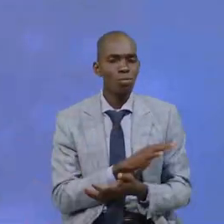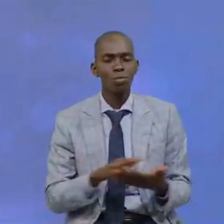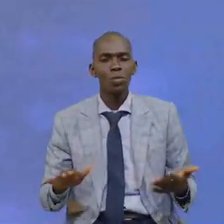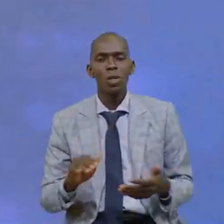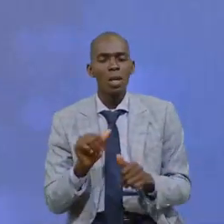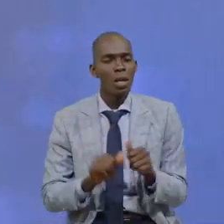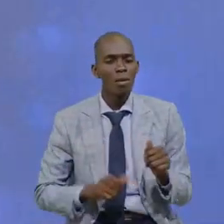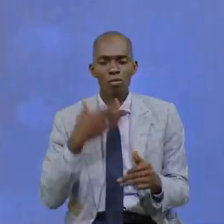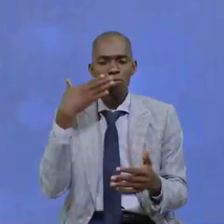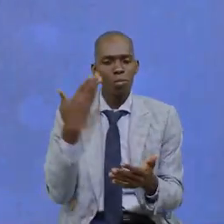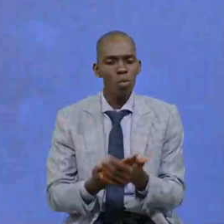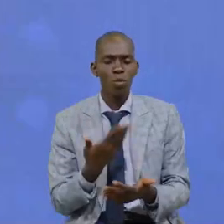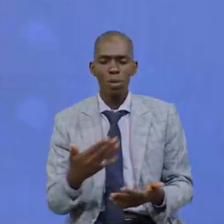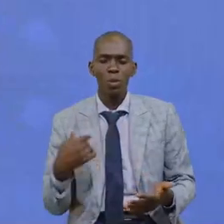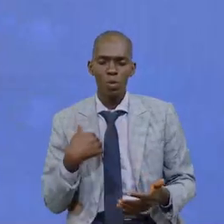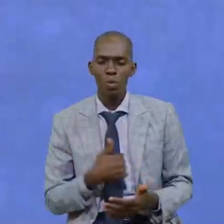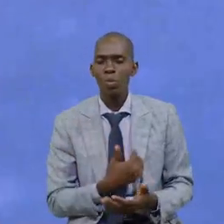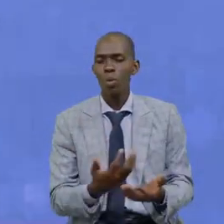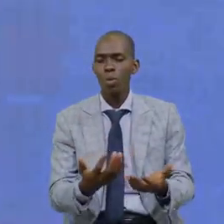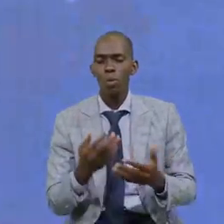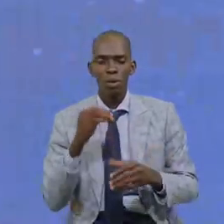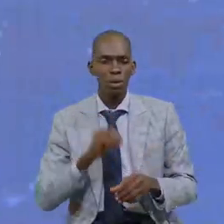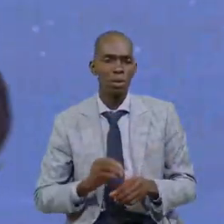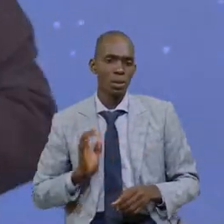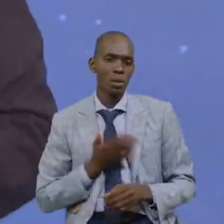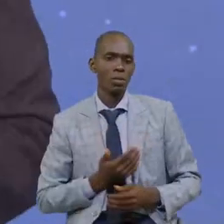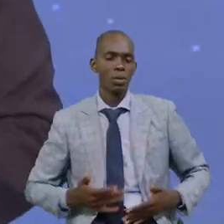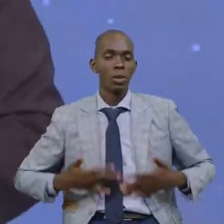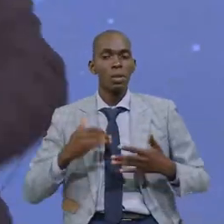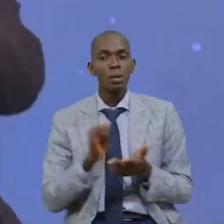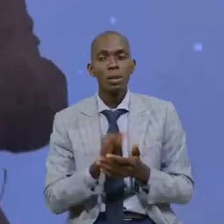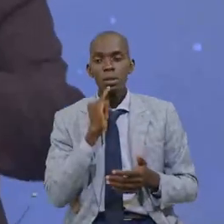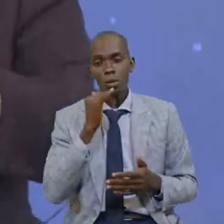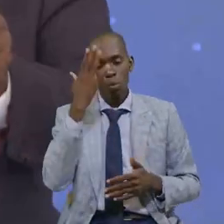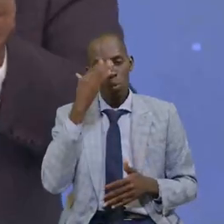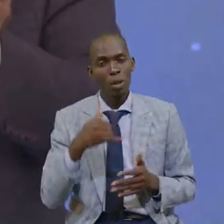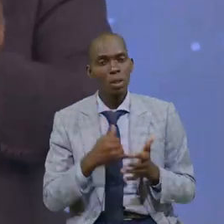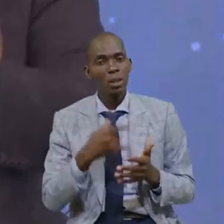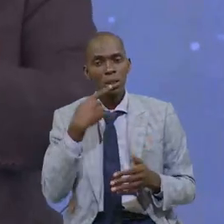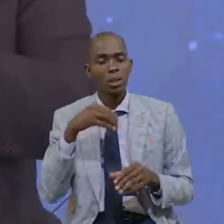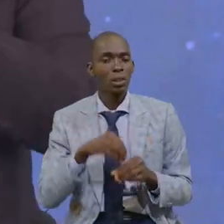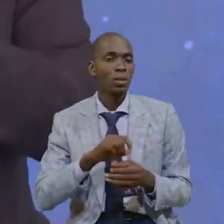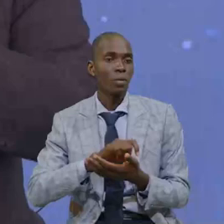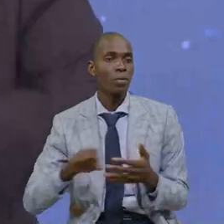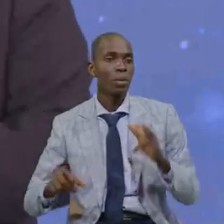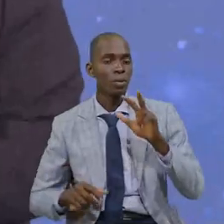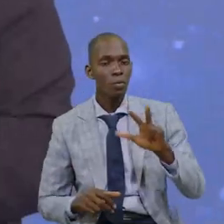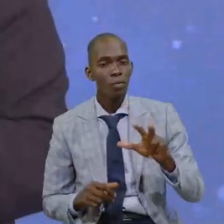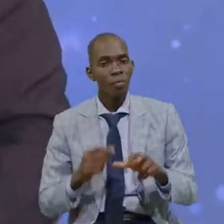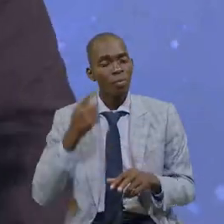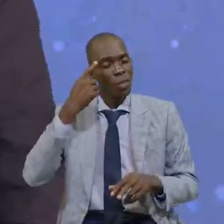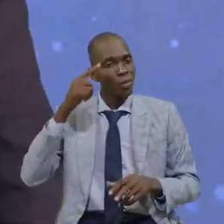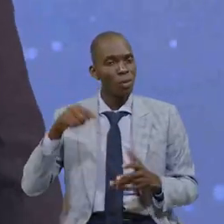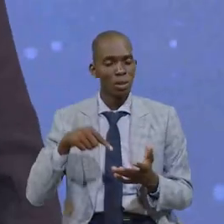ceux-là qui peuvent se débarrasser de toutes les bonnes choses que nous voulons dans la vie. Voilà pourquoi il dit dans le verset 3, il dit, « Car